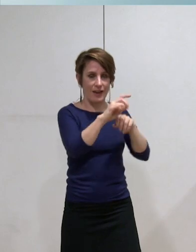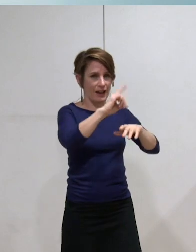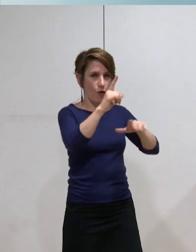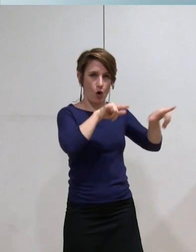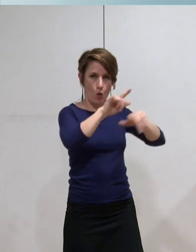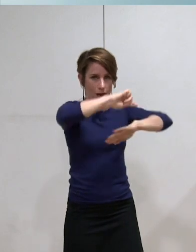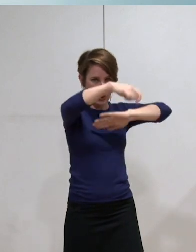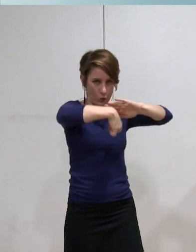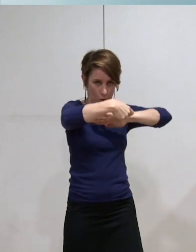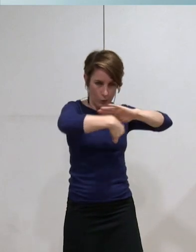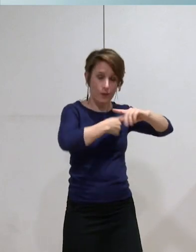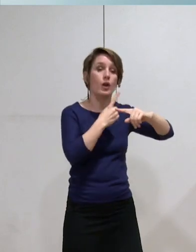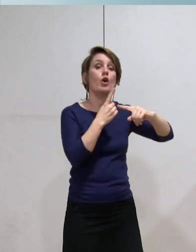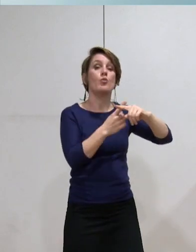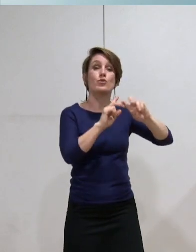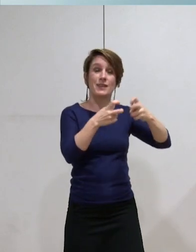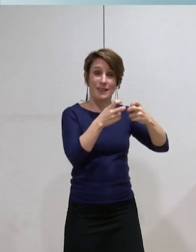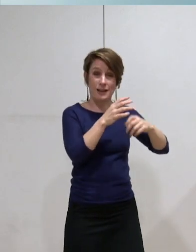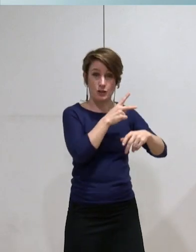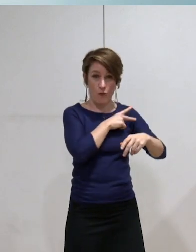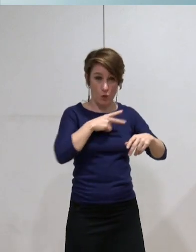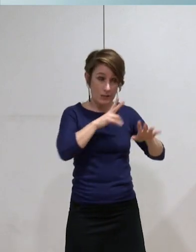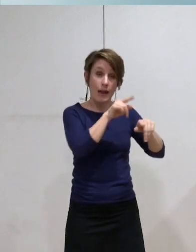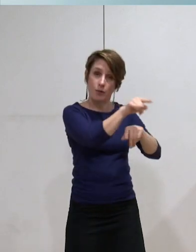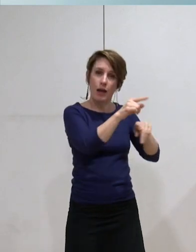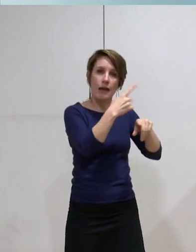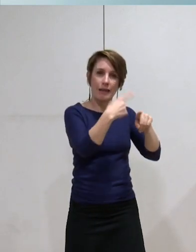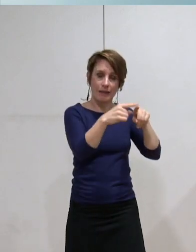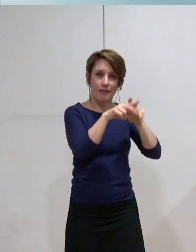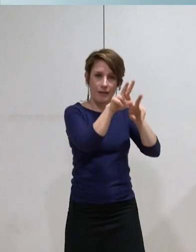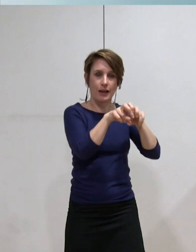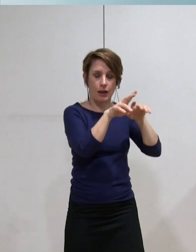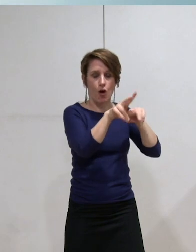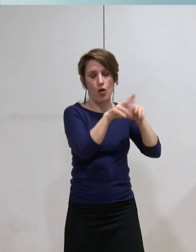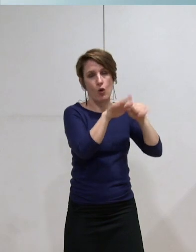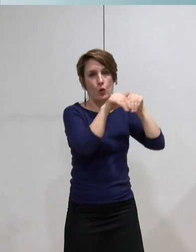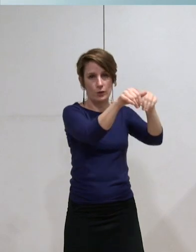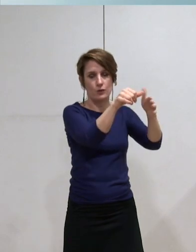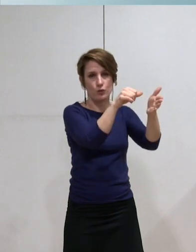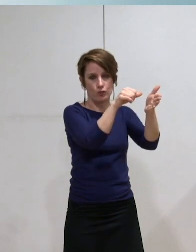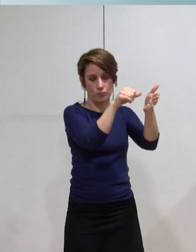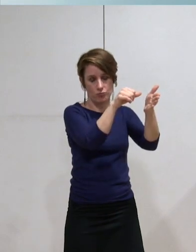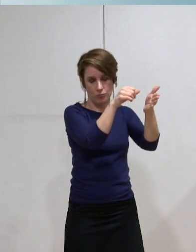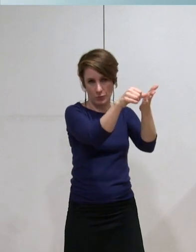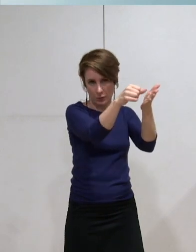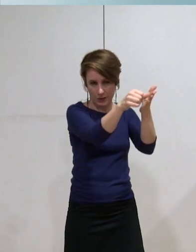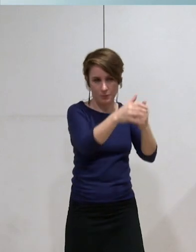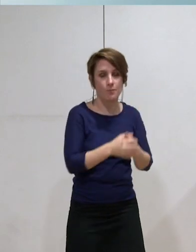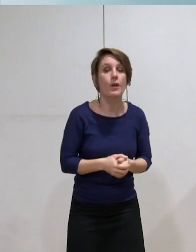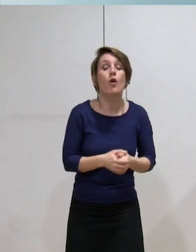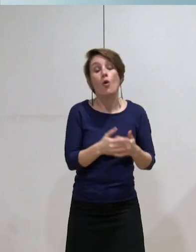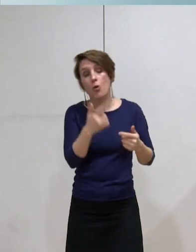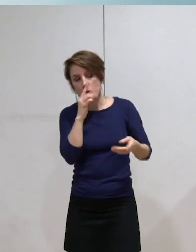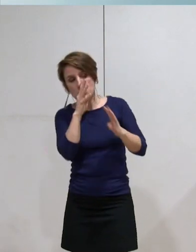continuera d'être payé par le vendeur en terme de calendrier ce que l'on peut annoncer c'est une libération des lieux